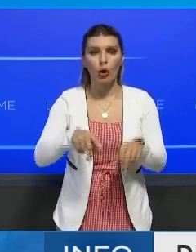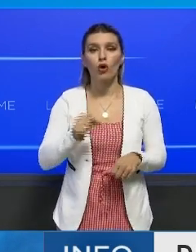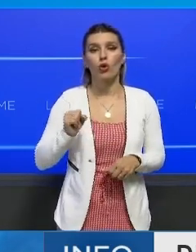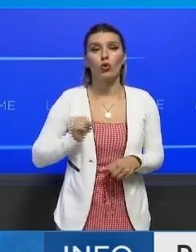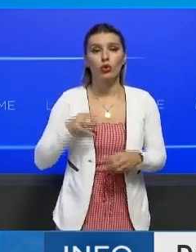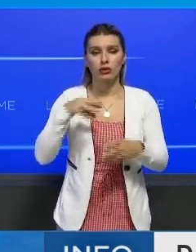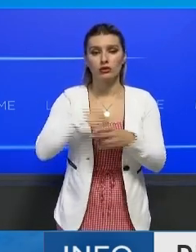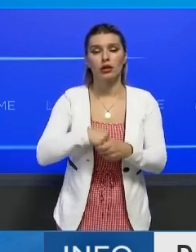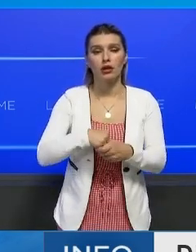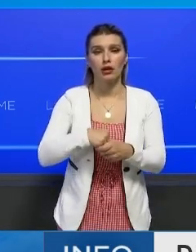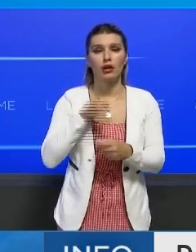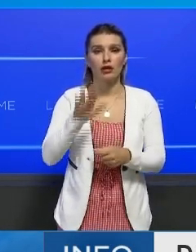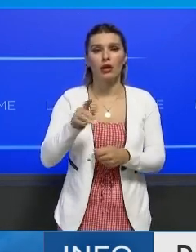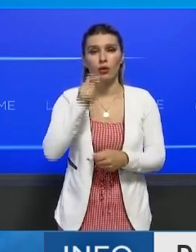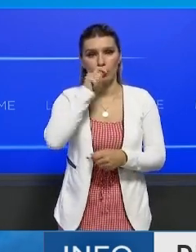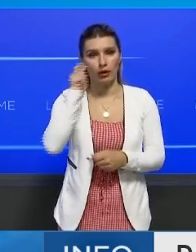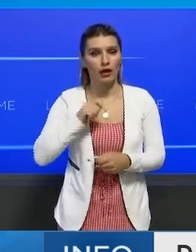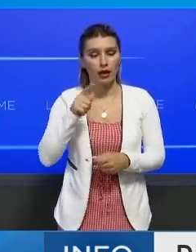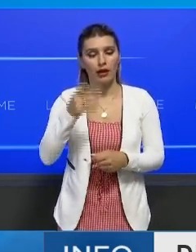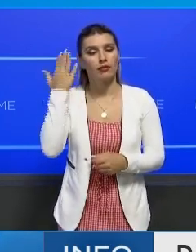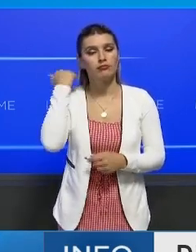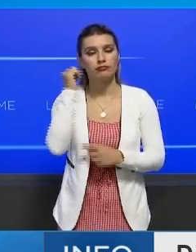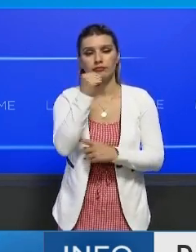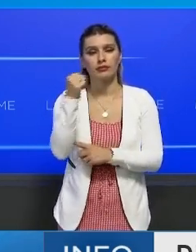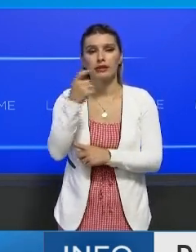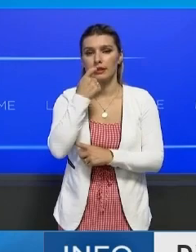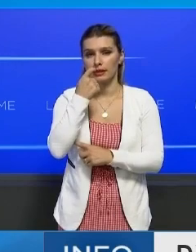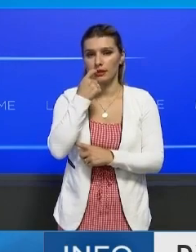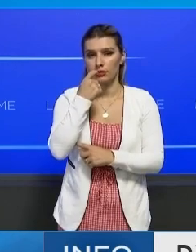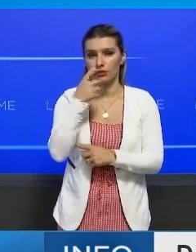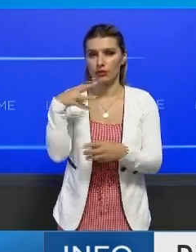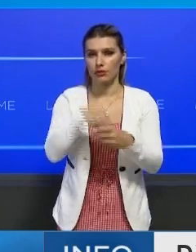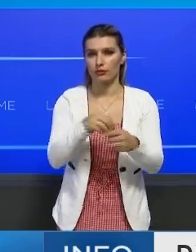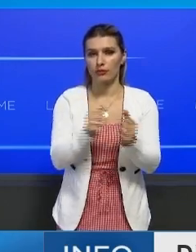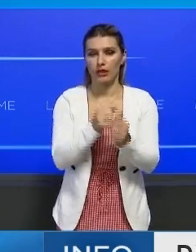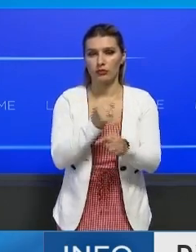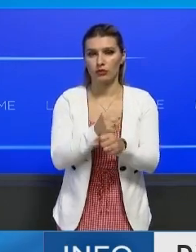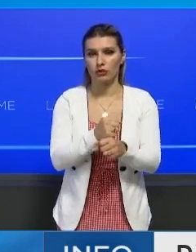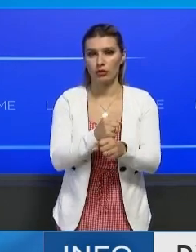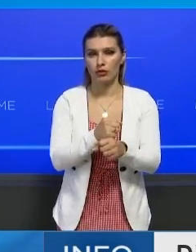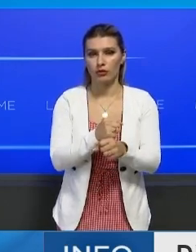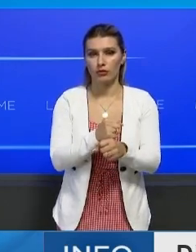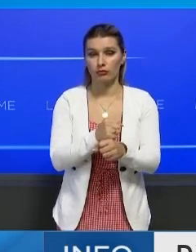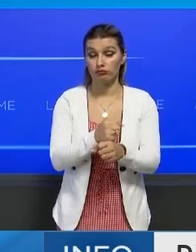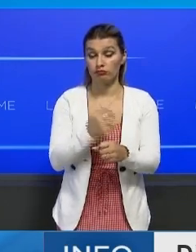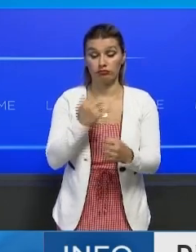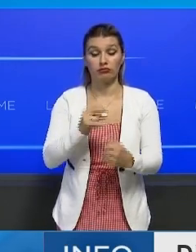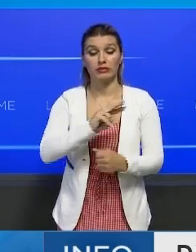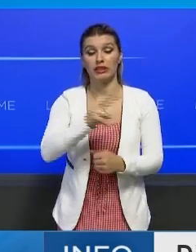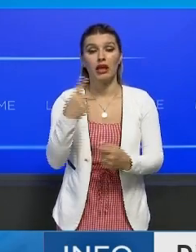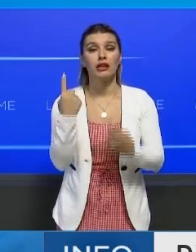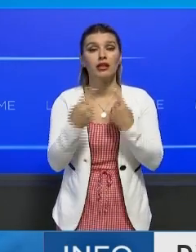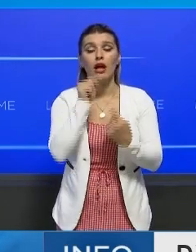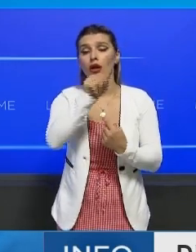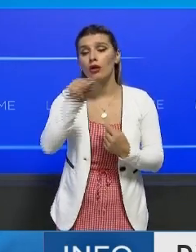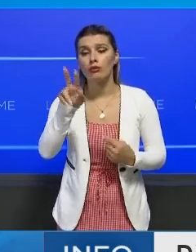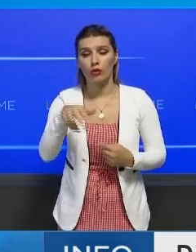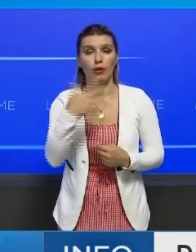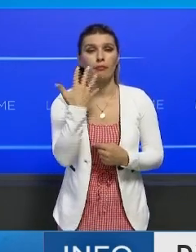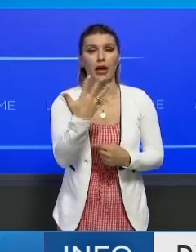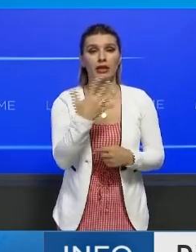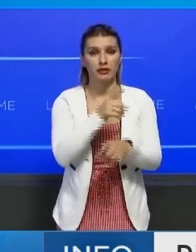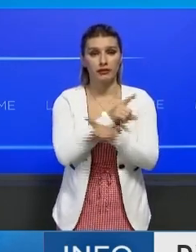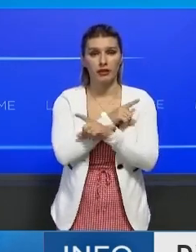ushtrisë ukrainase nga fabrika e qelikut Azovstal në Mariupol. E në zhvillime tjera, 5 persona janë vrarë dhe